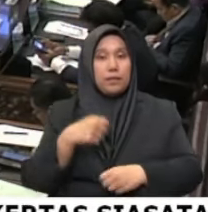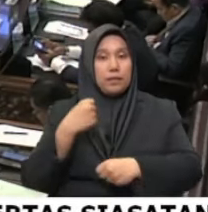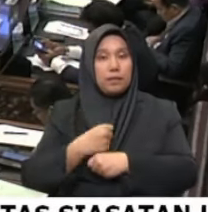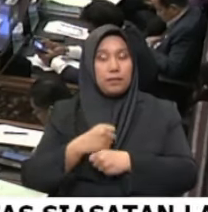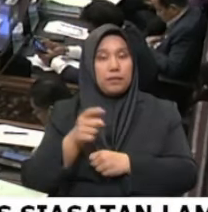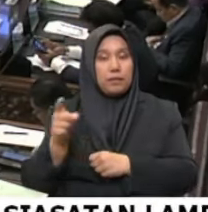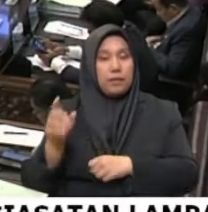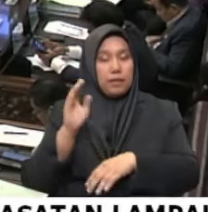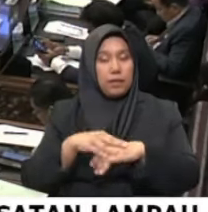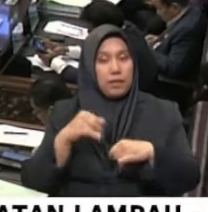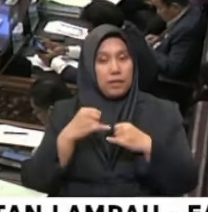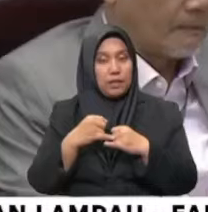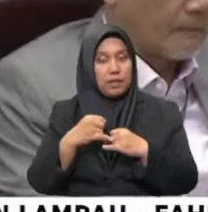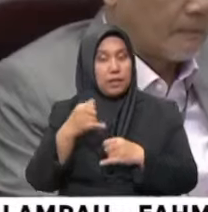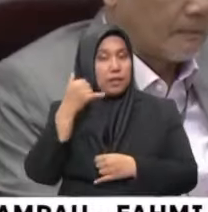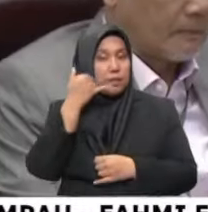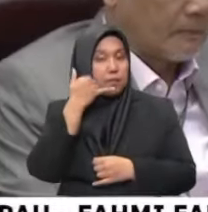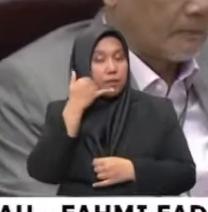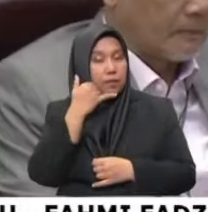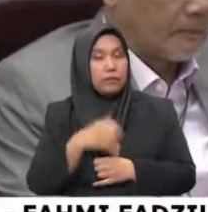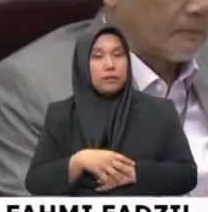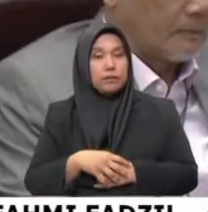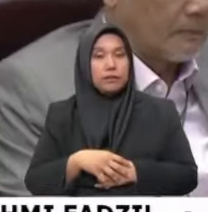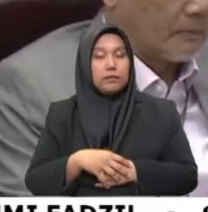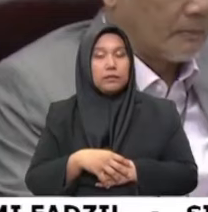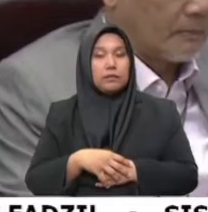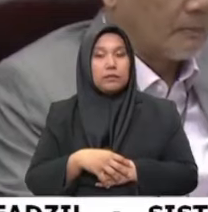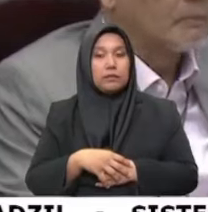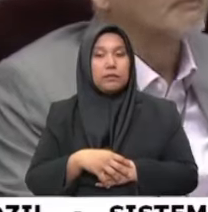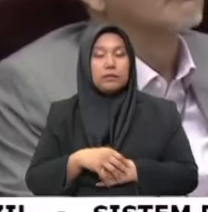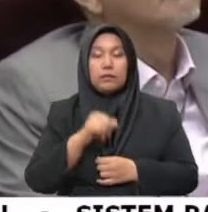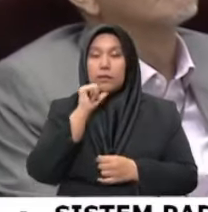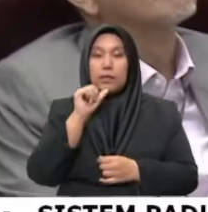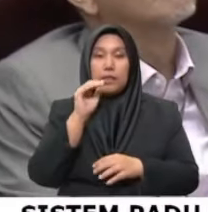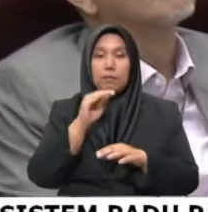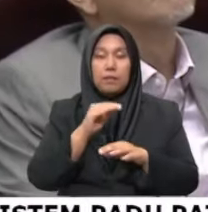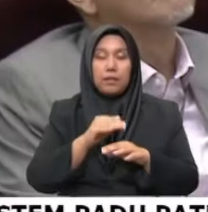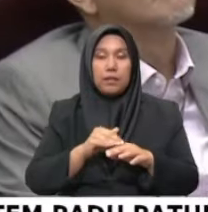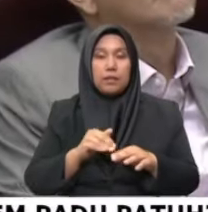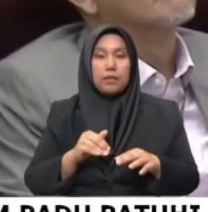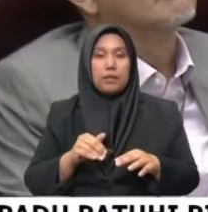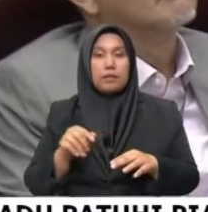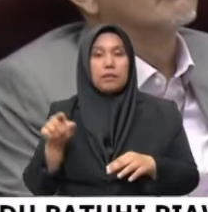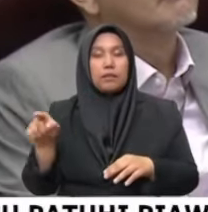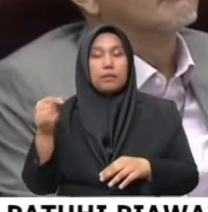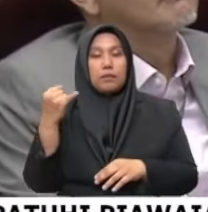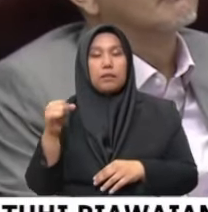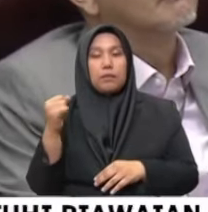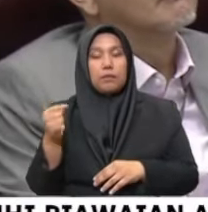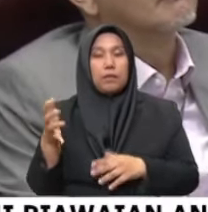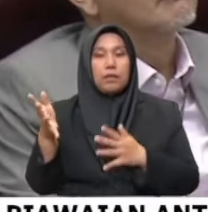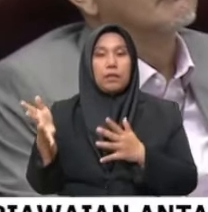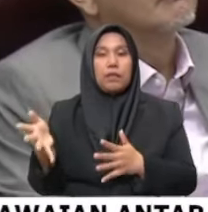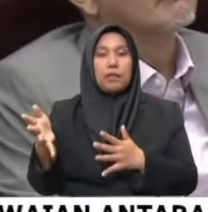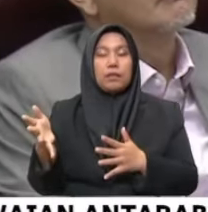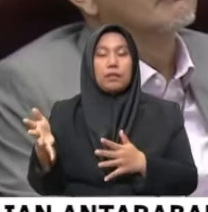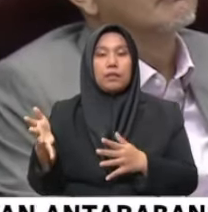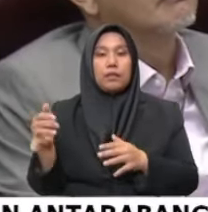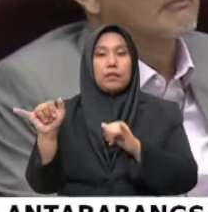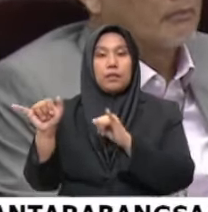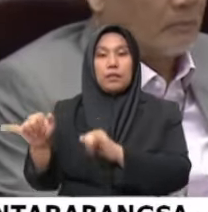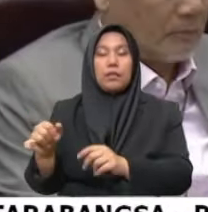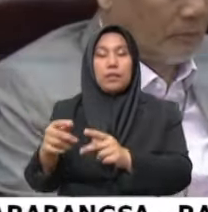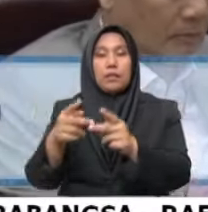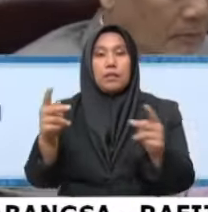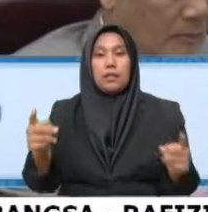bertugas atas panggilan, mereka walaupun mereka tidak dipanggil, mereka tidak dibenarkan untuk meninggalkan kawasan dan kena kembali